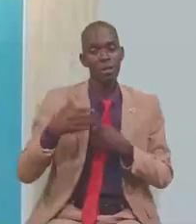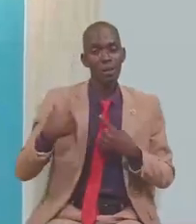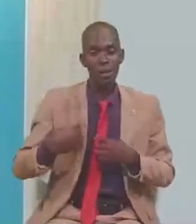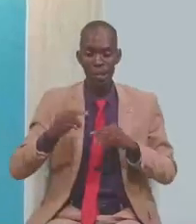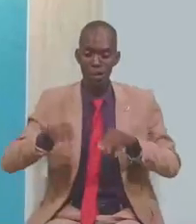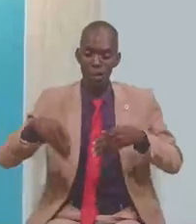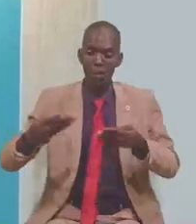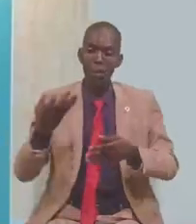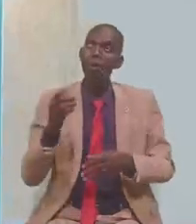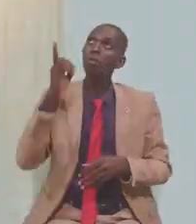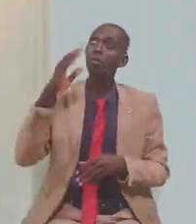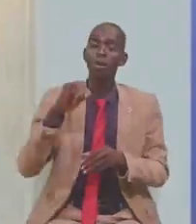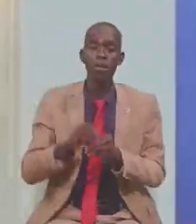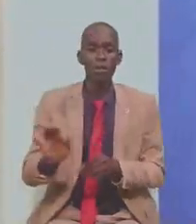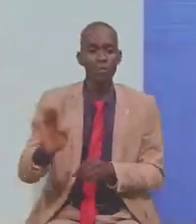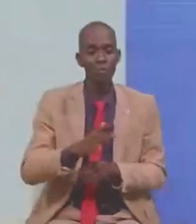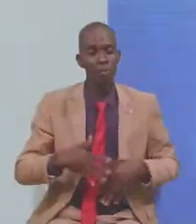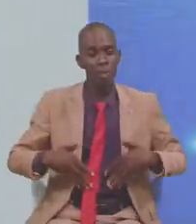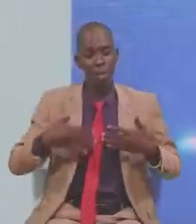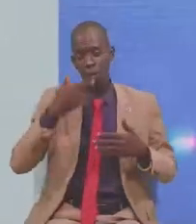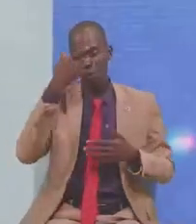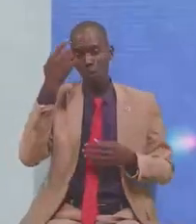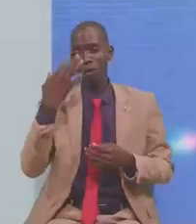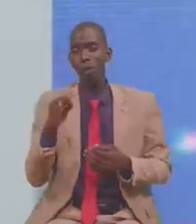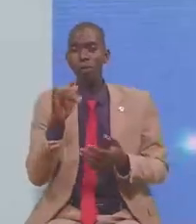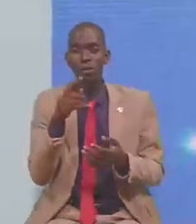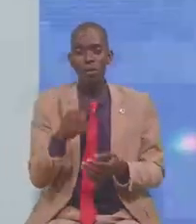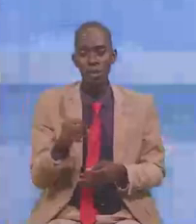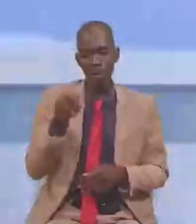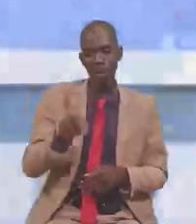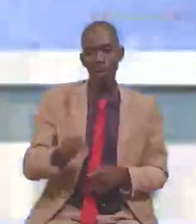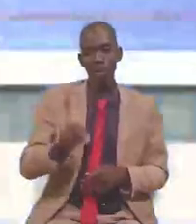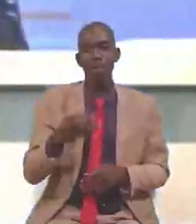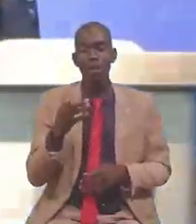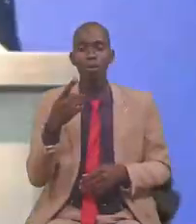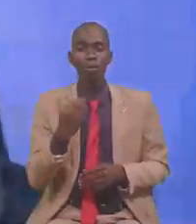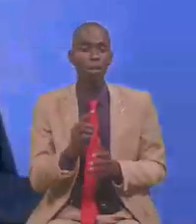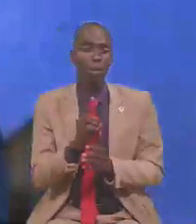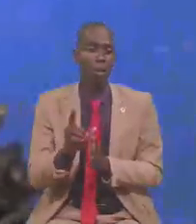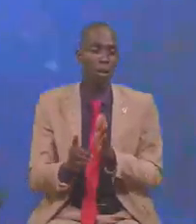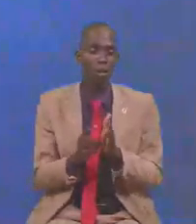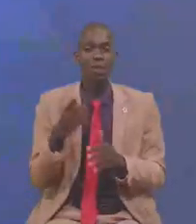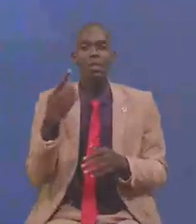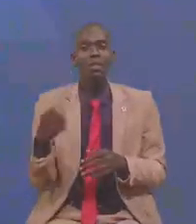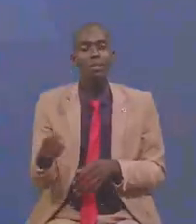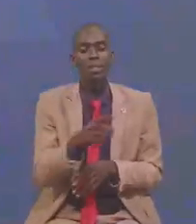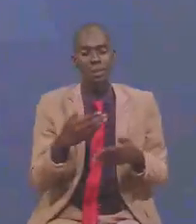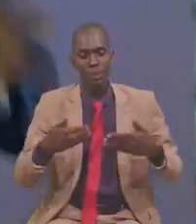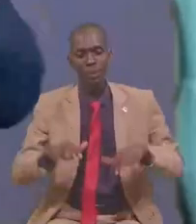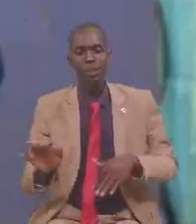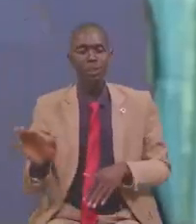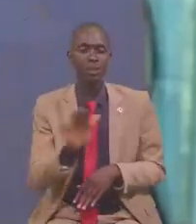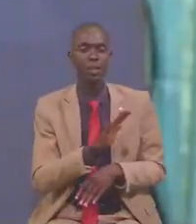leur vie. Et à cause du besoin de l'heure, ils vendent leur droit d'aînesse. Nous